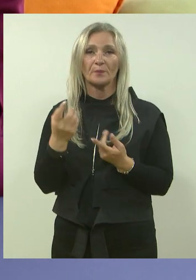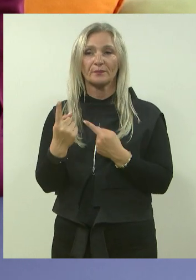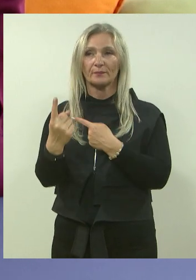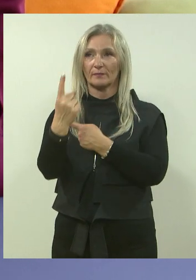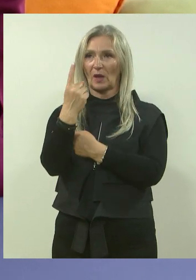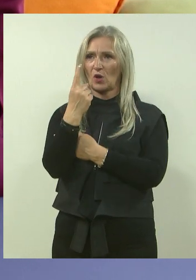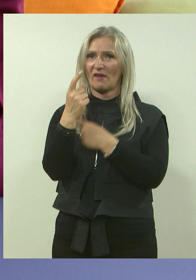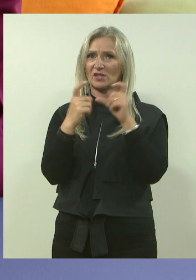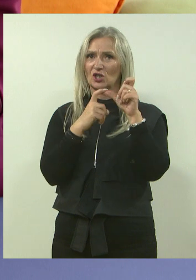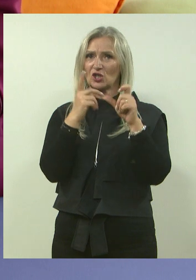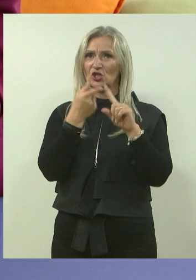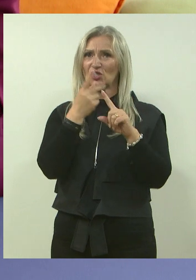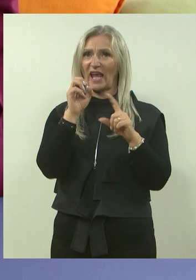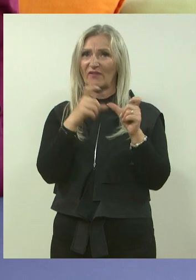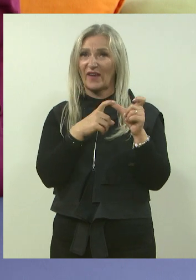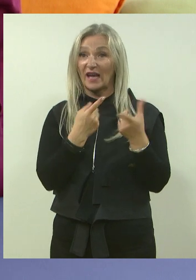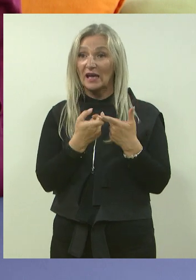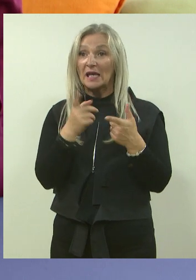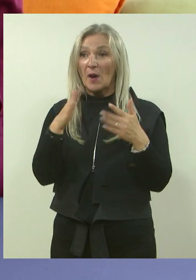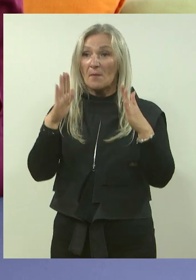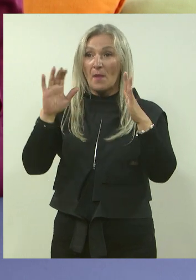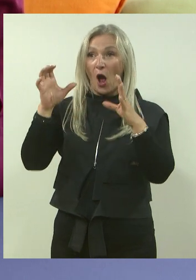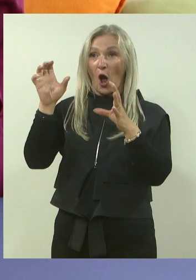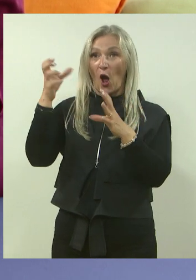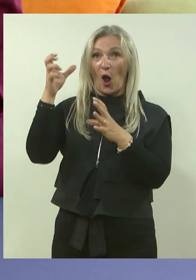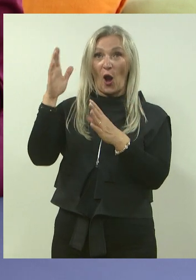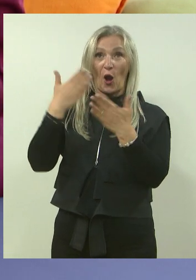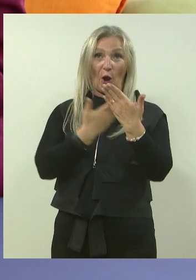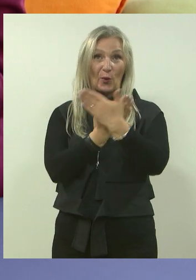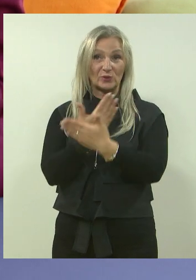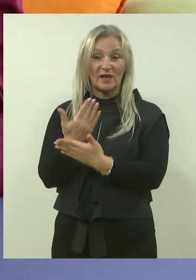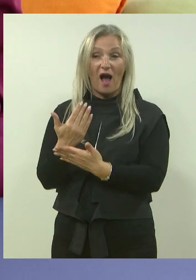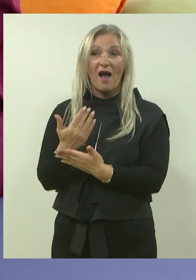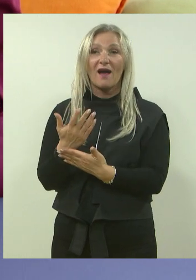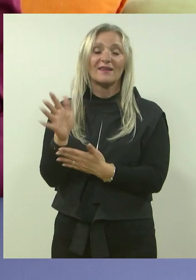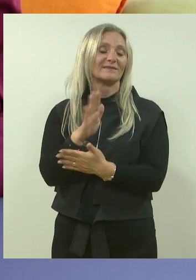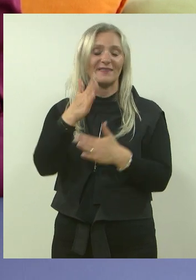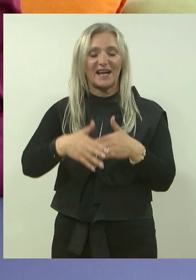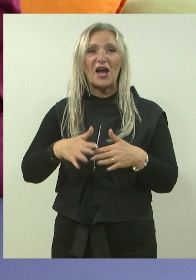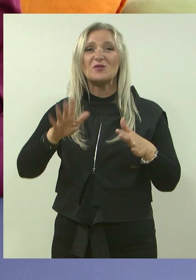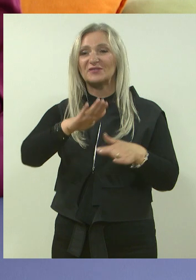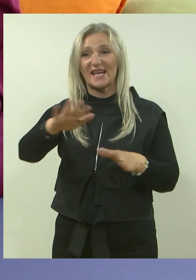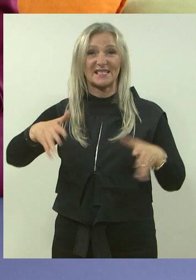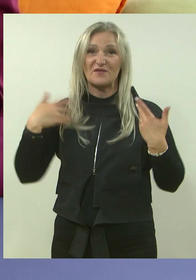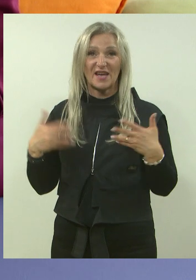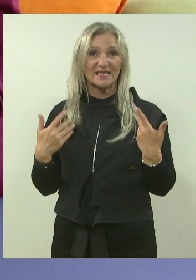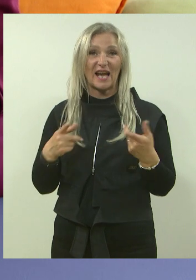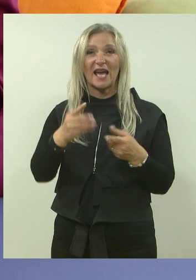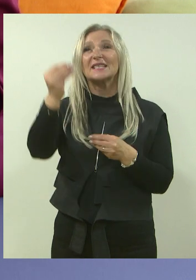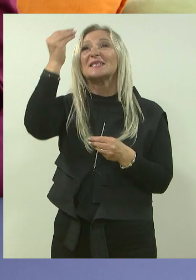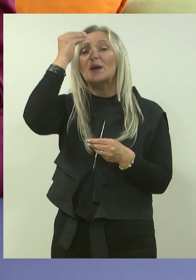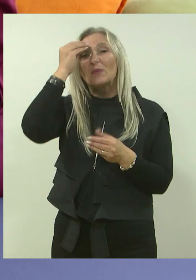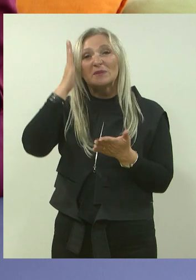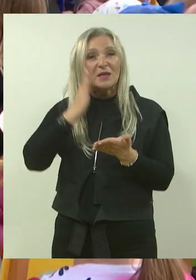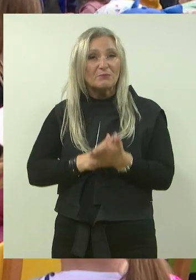pojavi taj štefek na kraju, jer imam i lutku, nekako je na kraju veselje veliko i oni zapamte baš